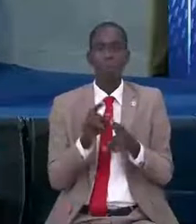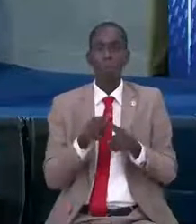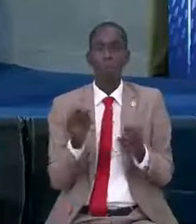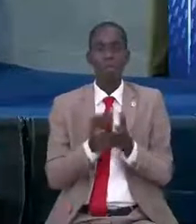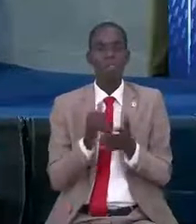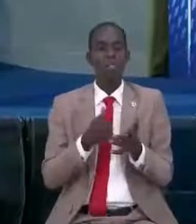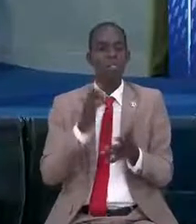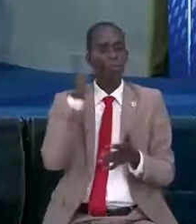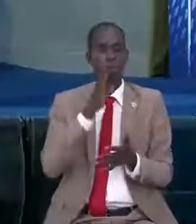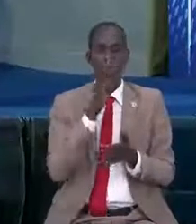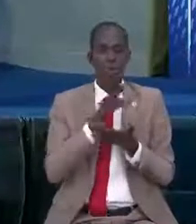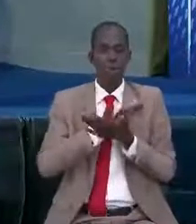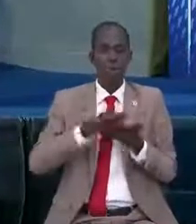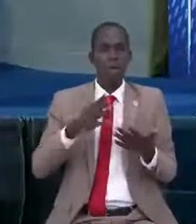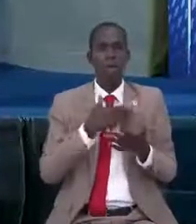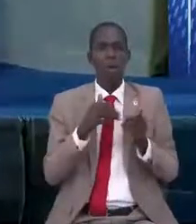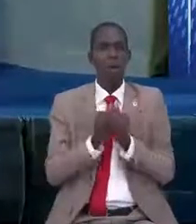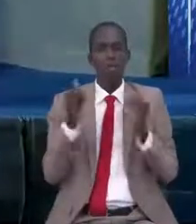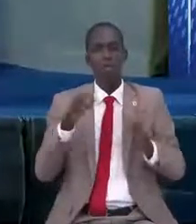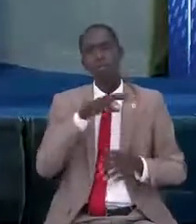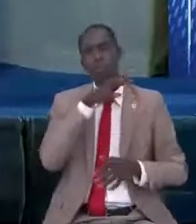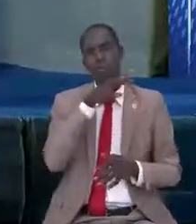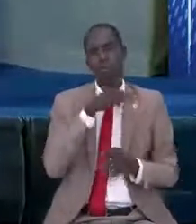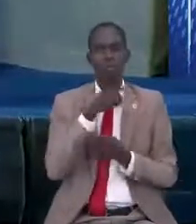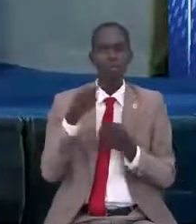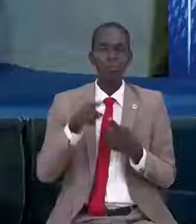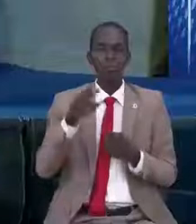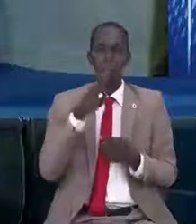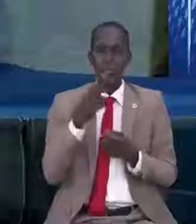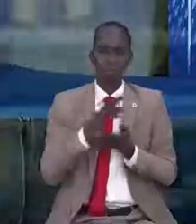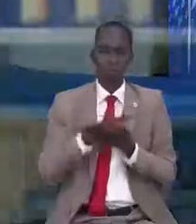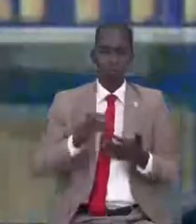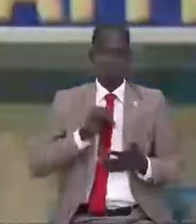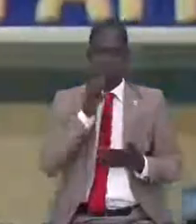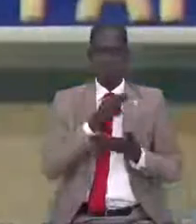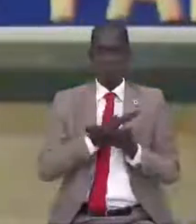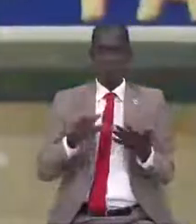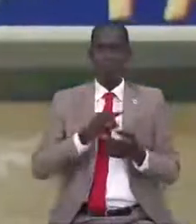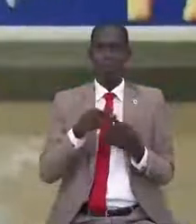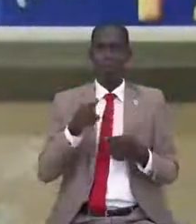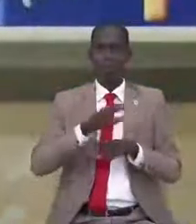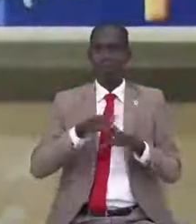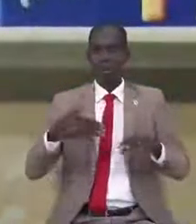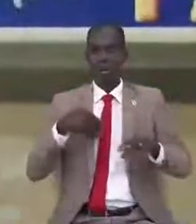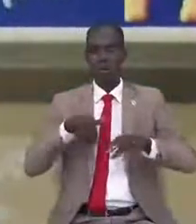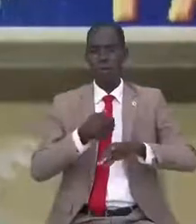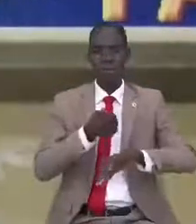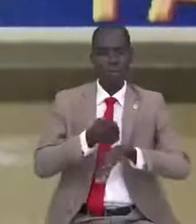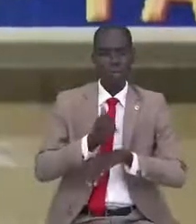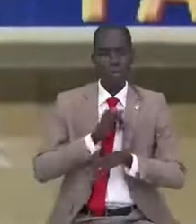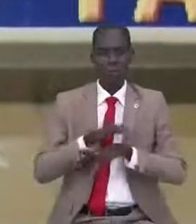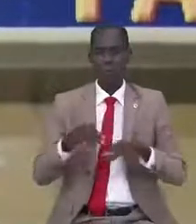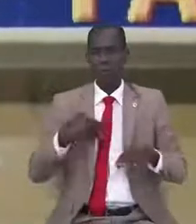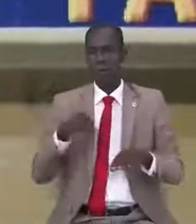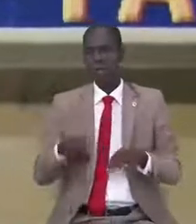sainte et irrépréhensible. Lorsque vous êtes saint, je suis saint. Lorsque tu n'as pas de ride, je n'ai